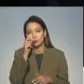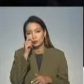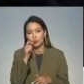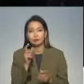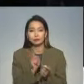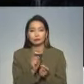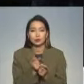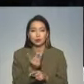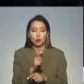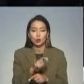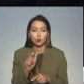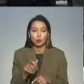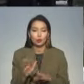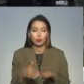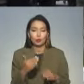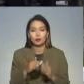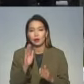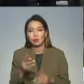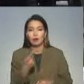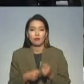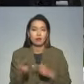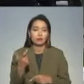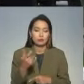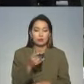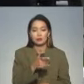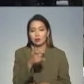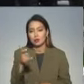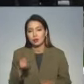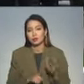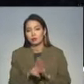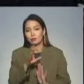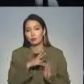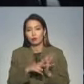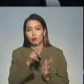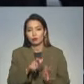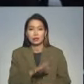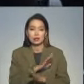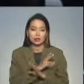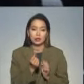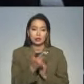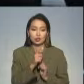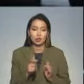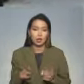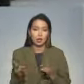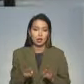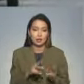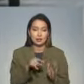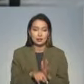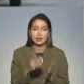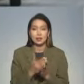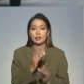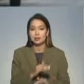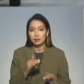людьми, после чего пошел домой, вернулся с автоматом и устроил стрельбу. 8 человек погибли, 13 ранены, среди них есть